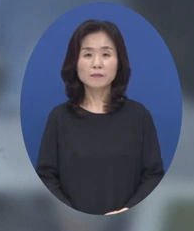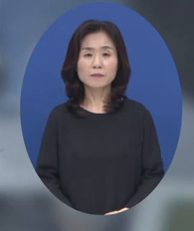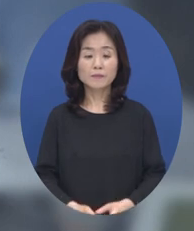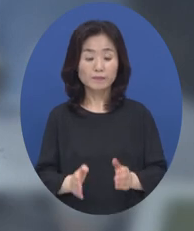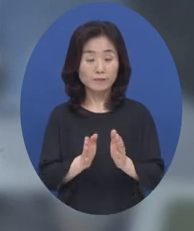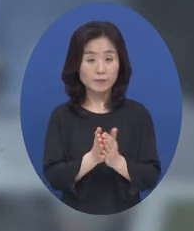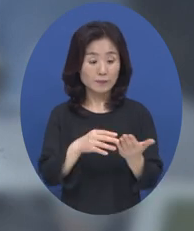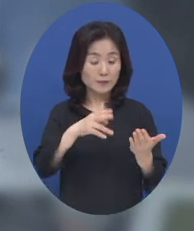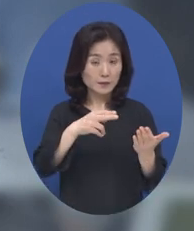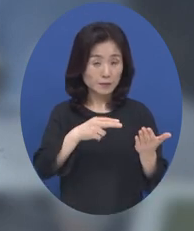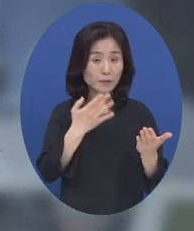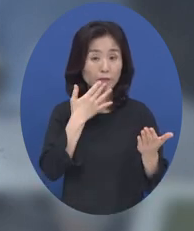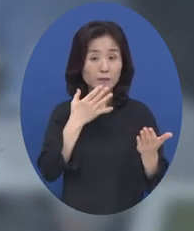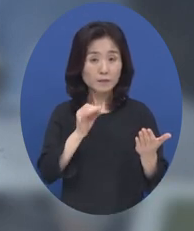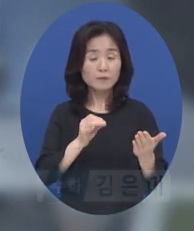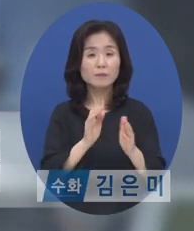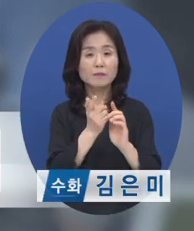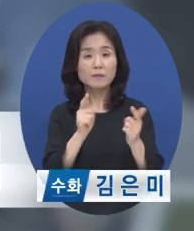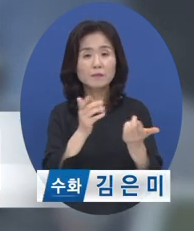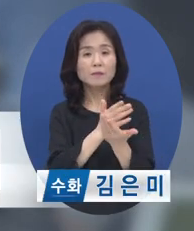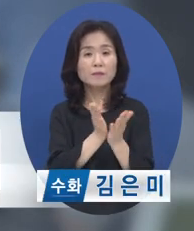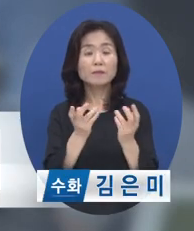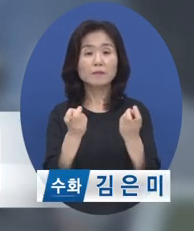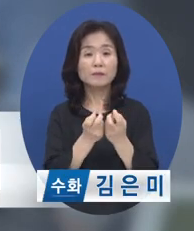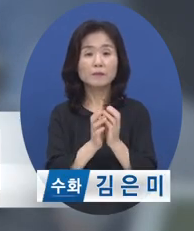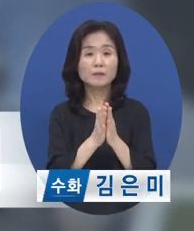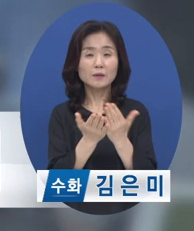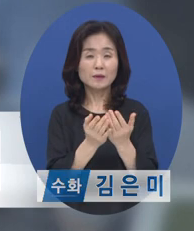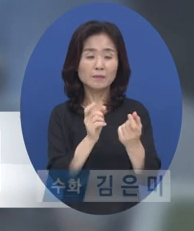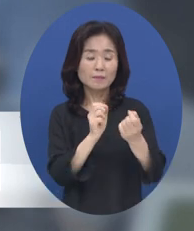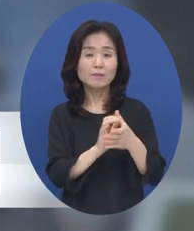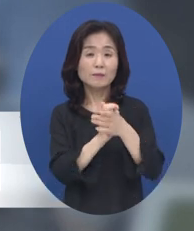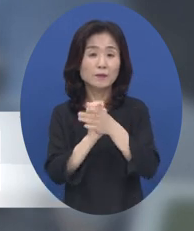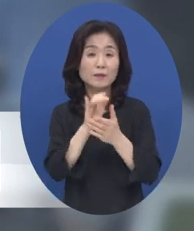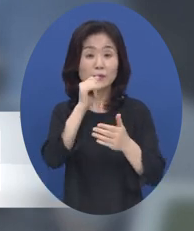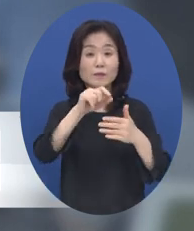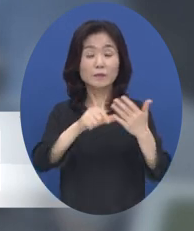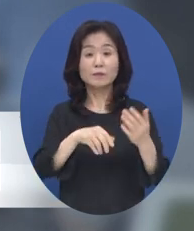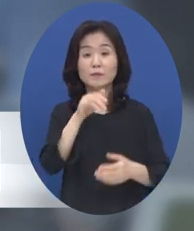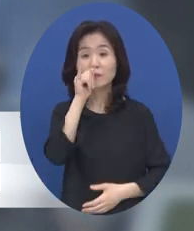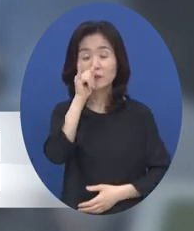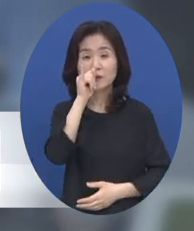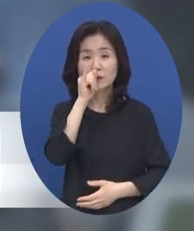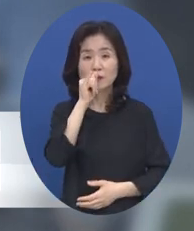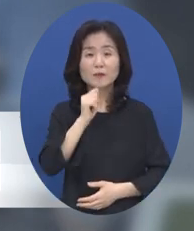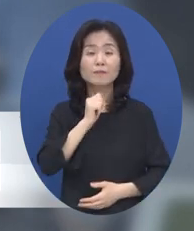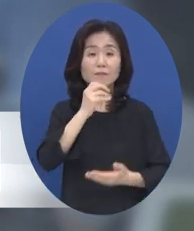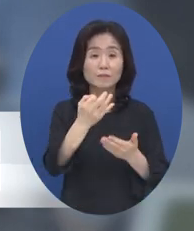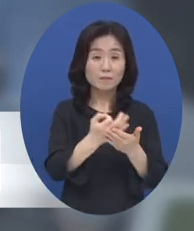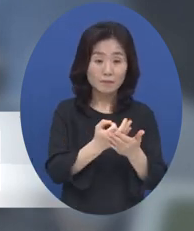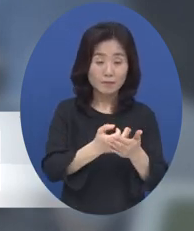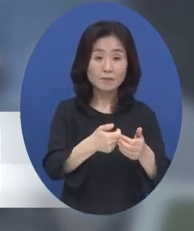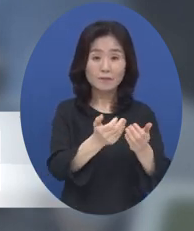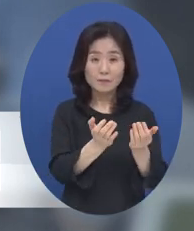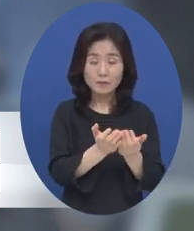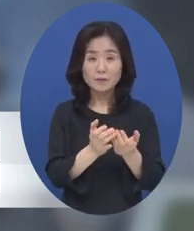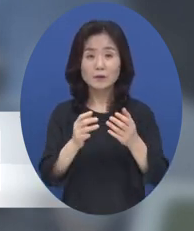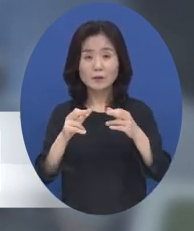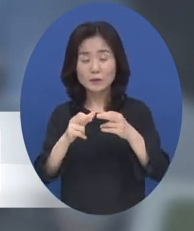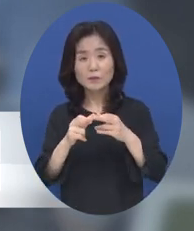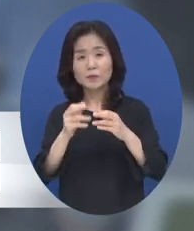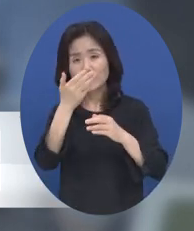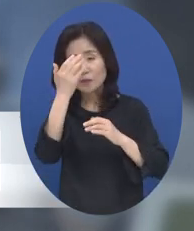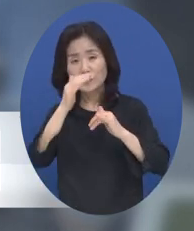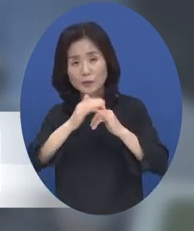단순히 책을 읽는 것을 넘어 다양한 방법으로 책과 가까워질 수 있는 프로그램이 있습니다. 저소득 아동과 청소년, 다문화